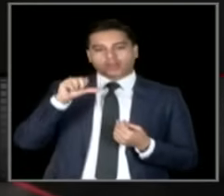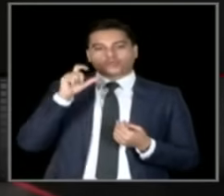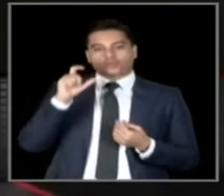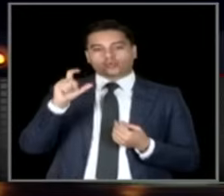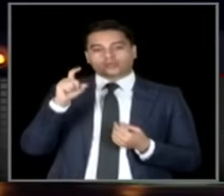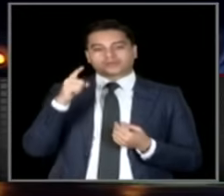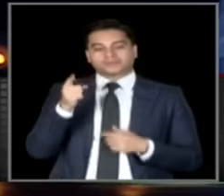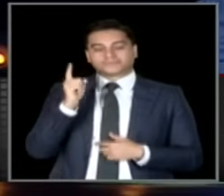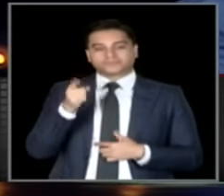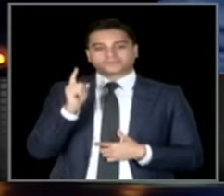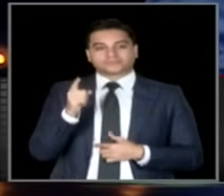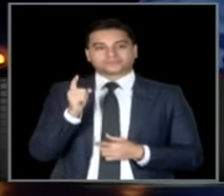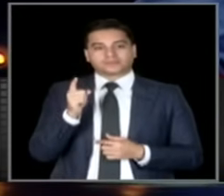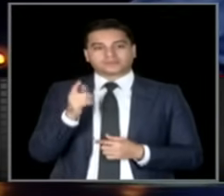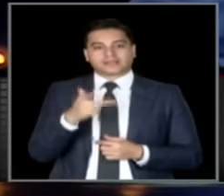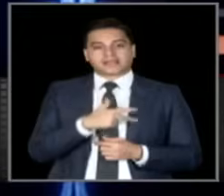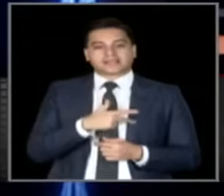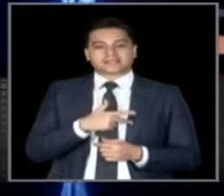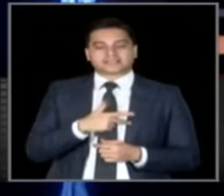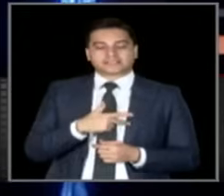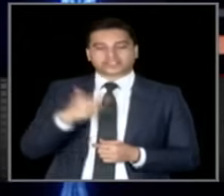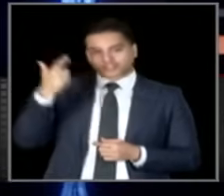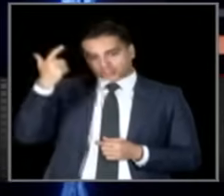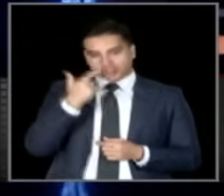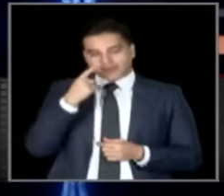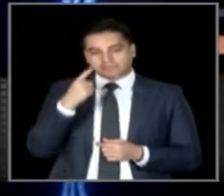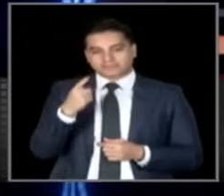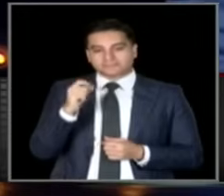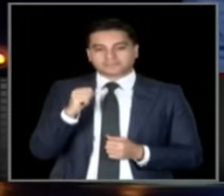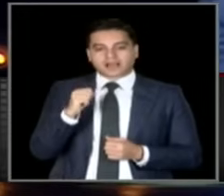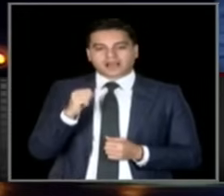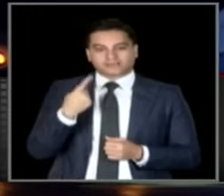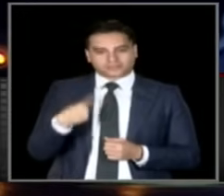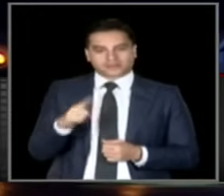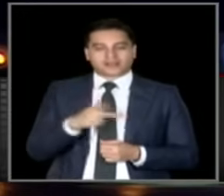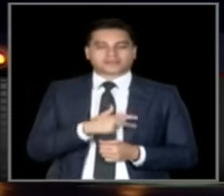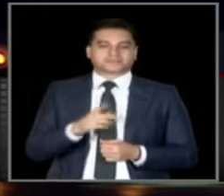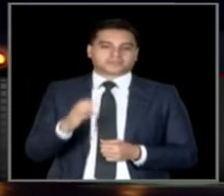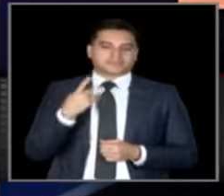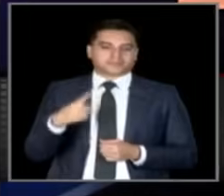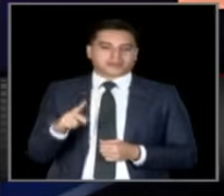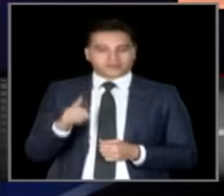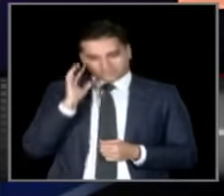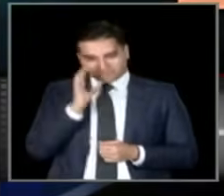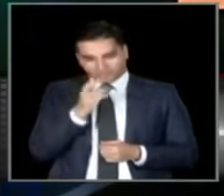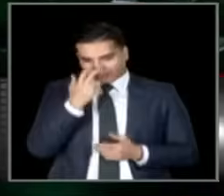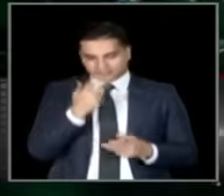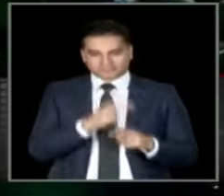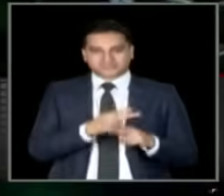عروس خطف البزر. إجابتك؟ شمس. الشمس طبعا، الشمس إجابة صحيحة.